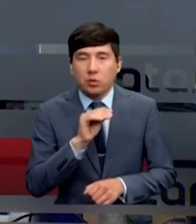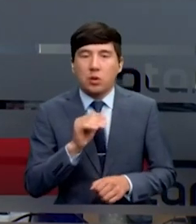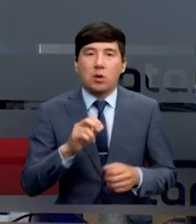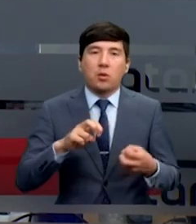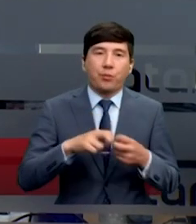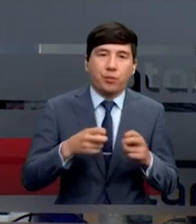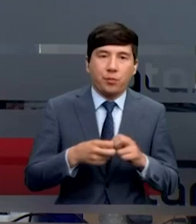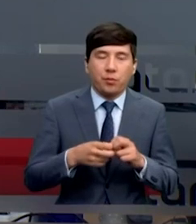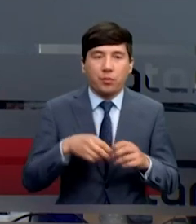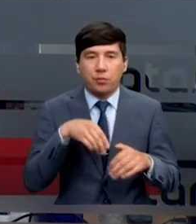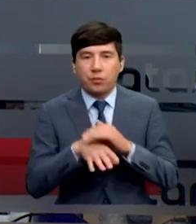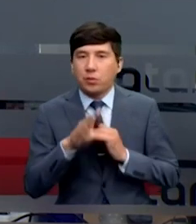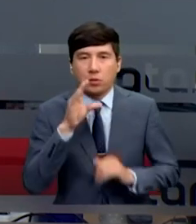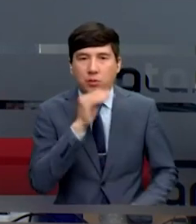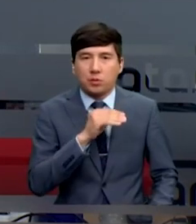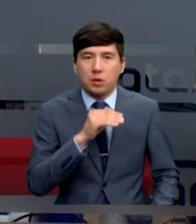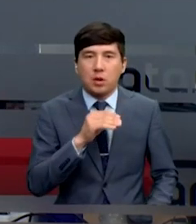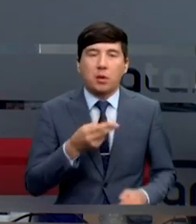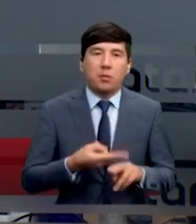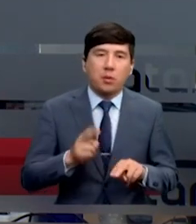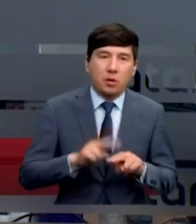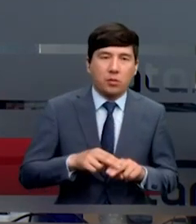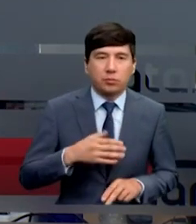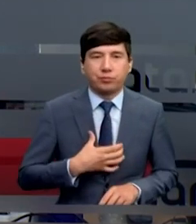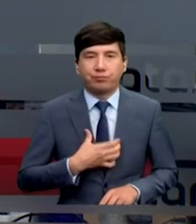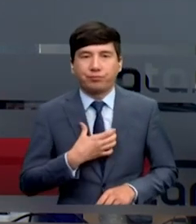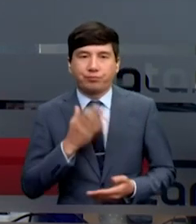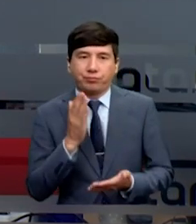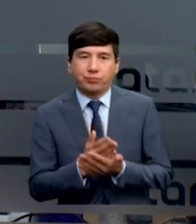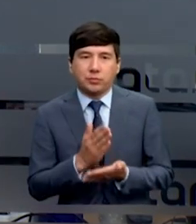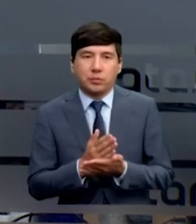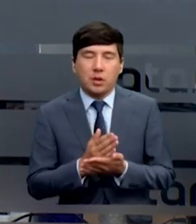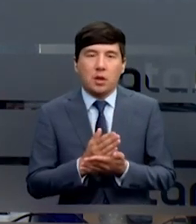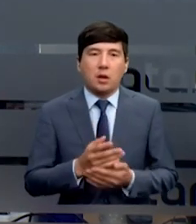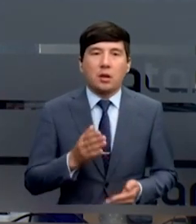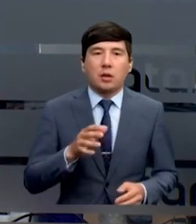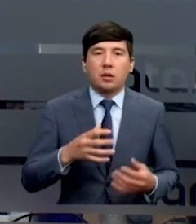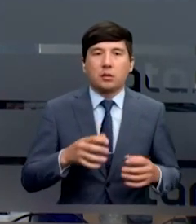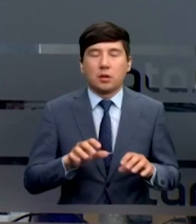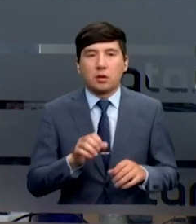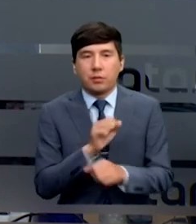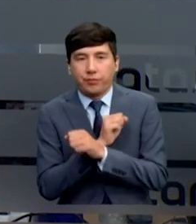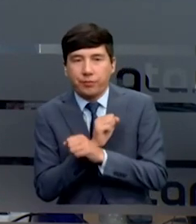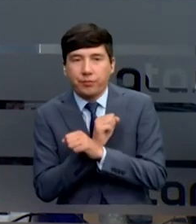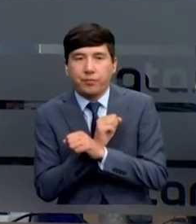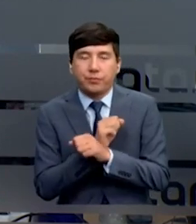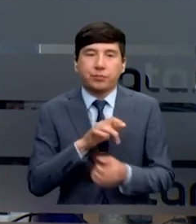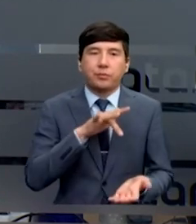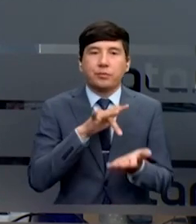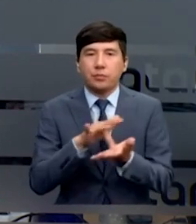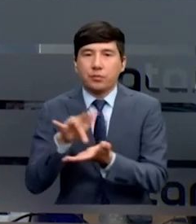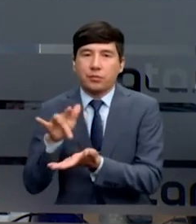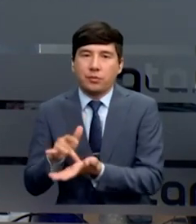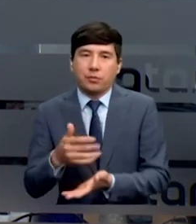көтеріп үлгірмеген, соған өздерінше қапалы. Сондықтан бұл демалыста жатпай тұрмай ел араламақ. Мәселен, Ринат Зайытов